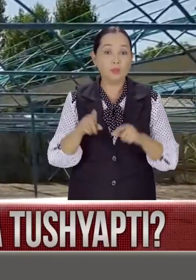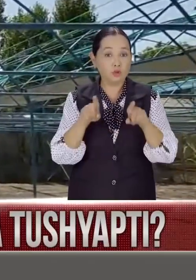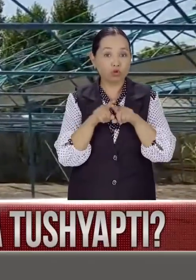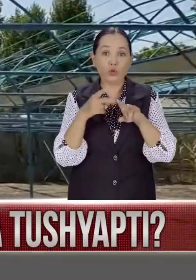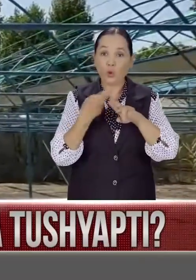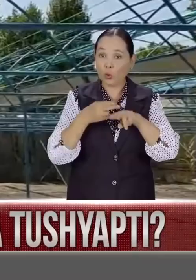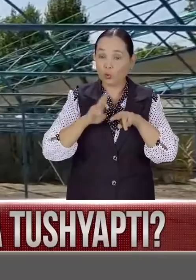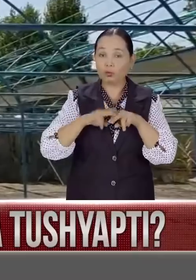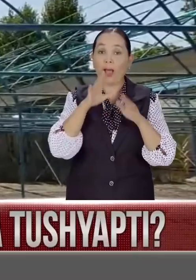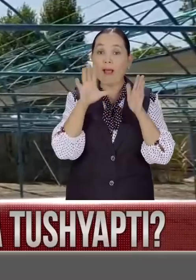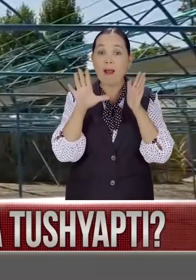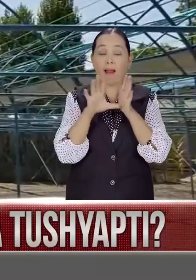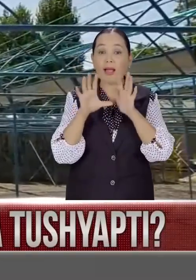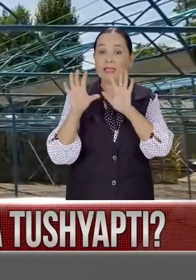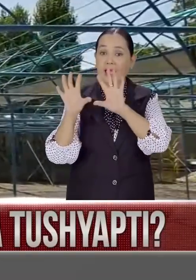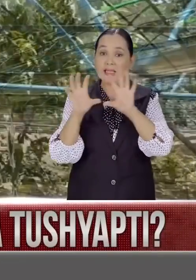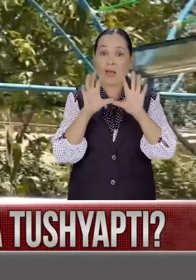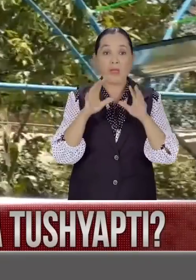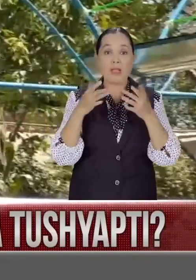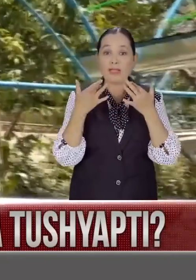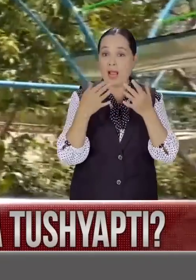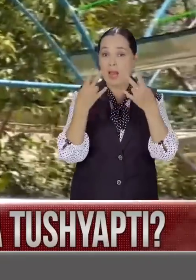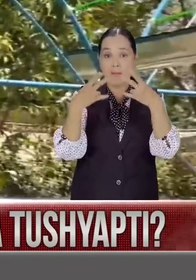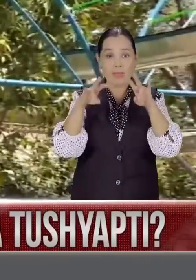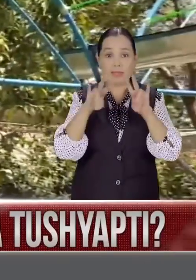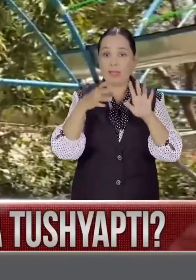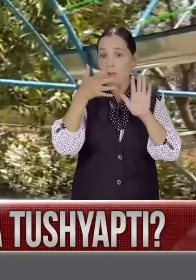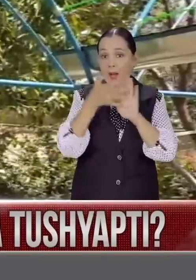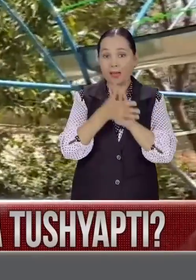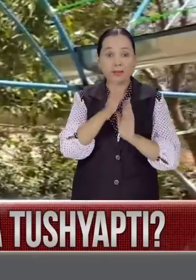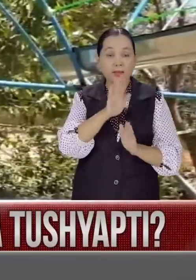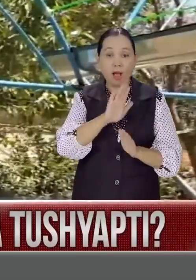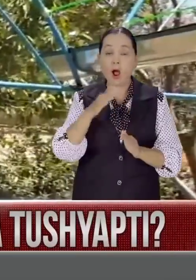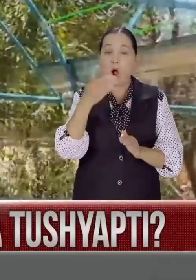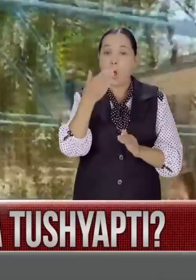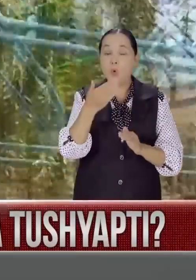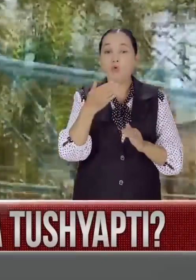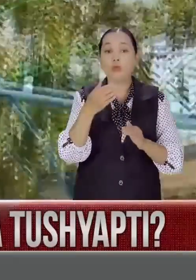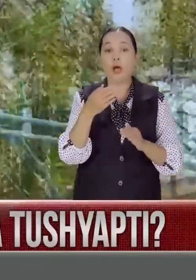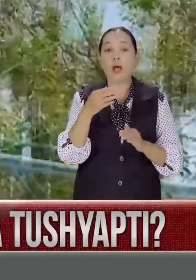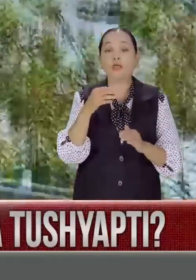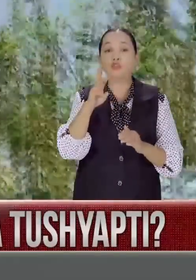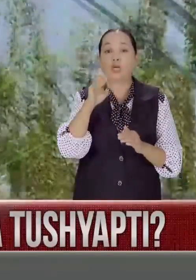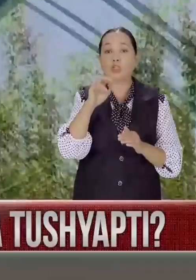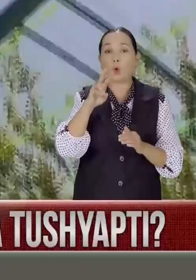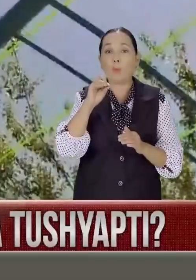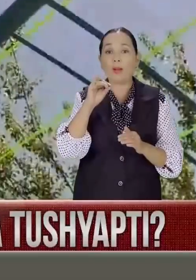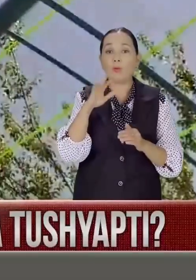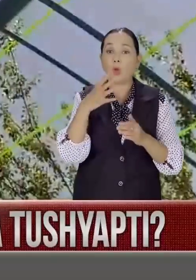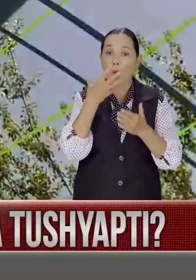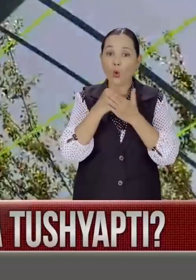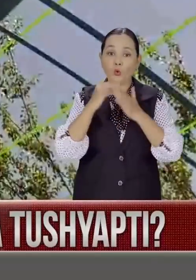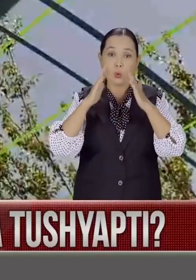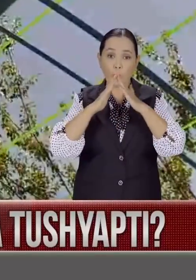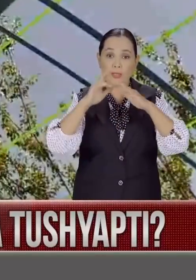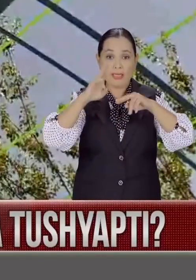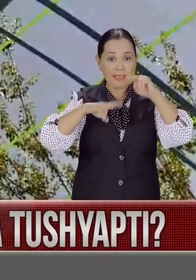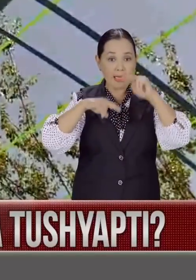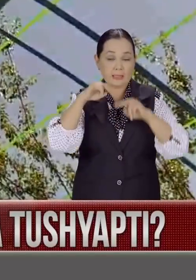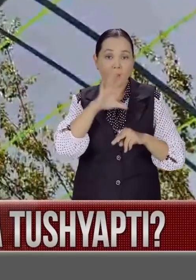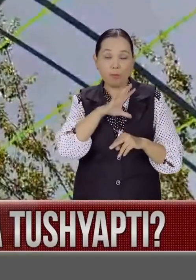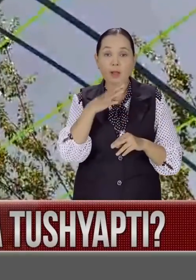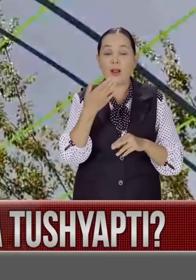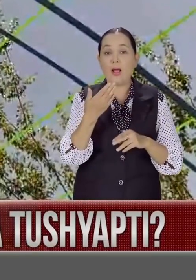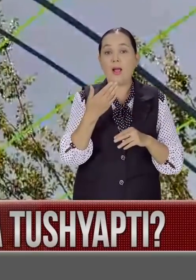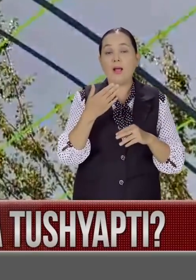Shuning uchun ham elektr ta'minoti talab etilmaydi. Uni Jasur Primqulov o'z uyi hovlisida tashkil qildi. Biz